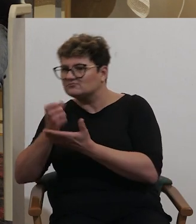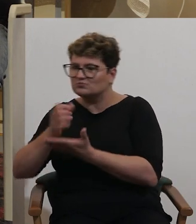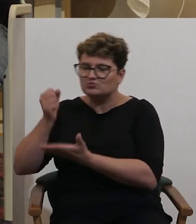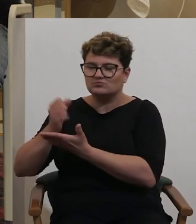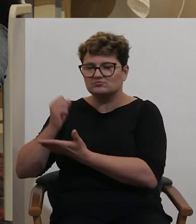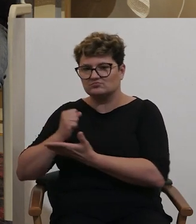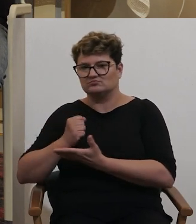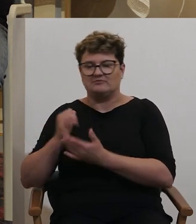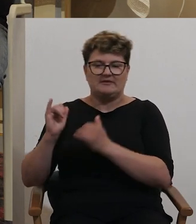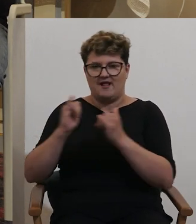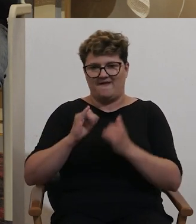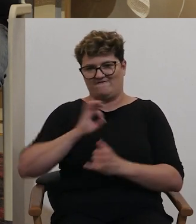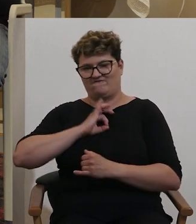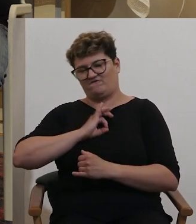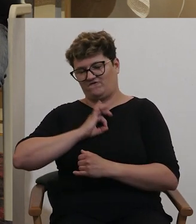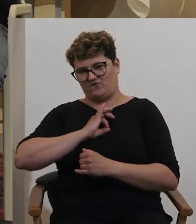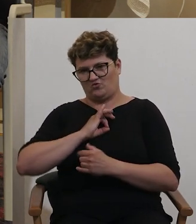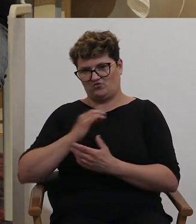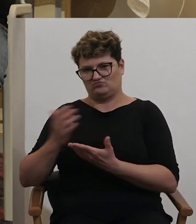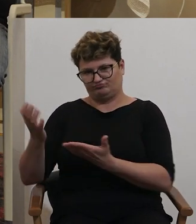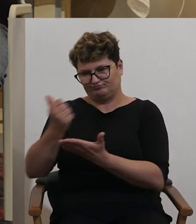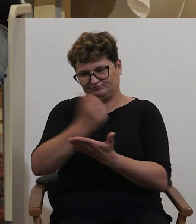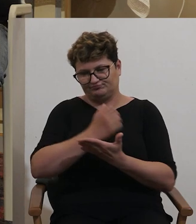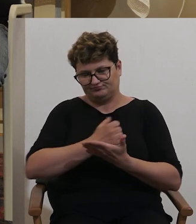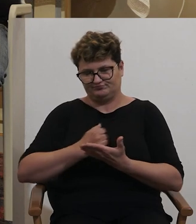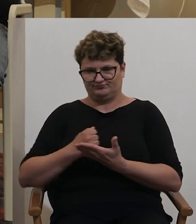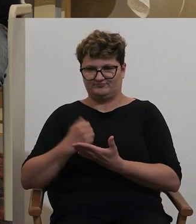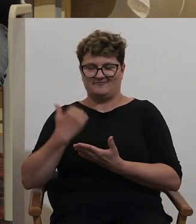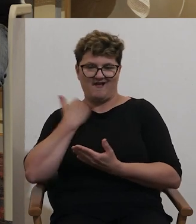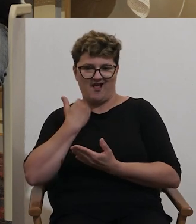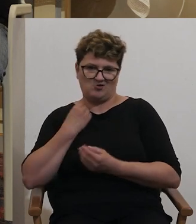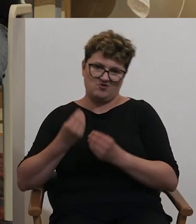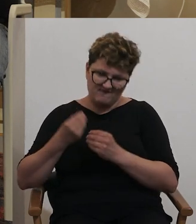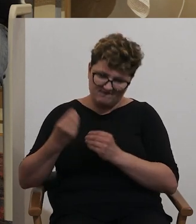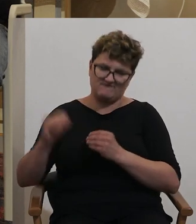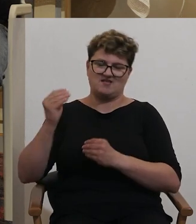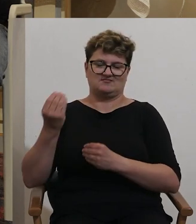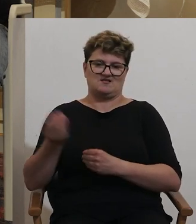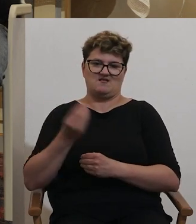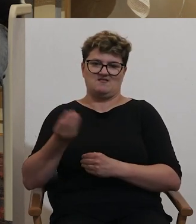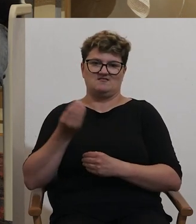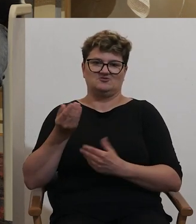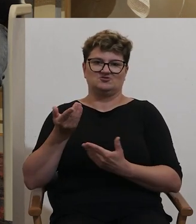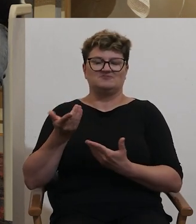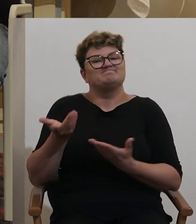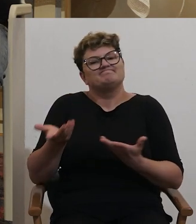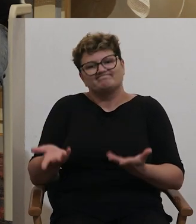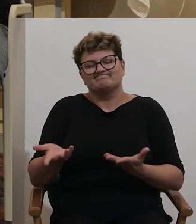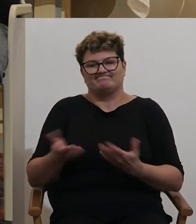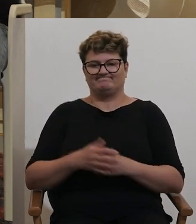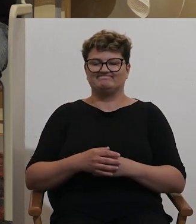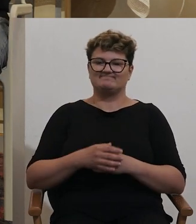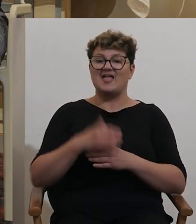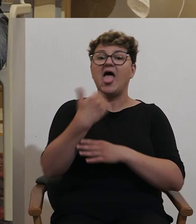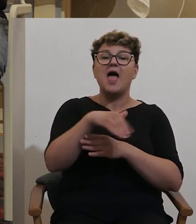że tak powiem, własnym sumptem swoje racje. I cóż, weterani tego